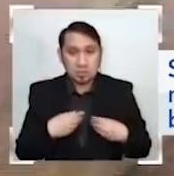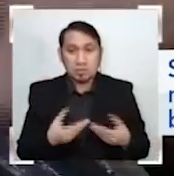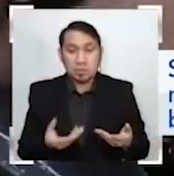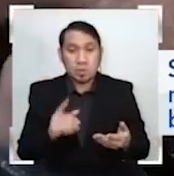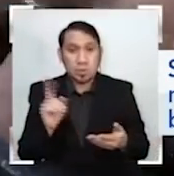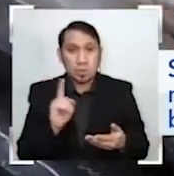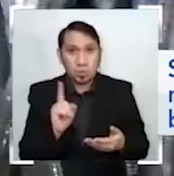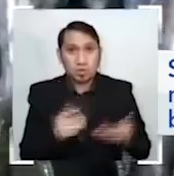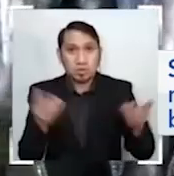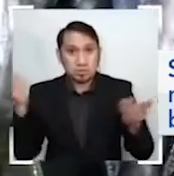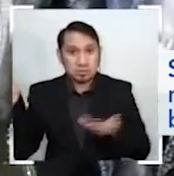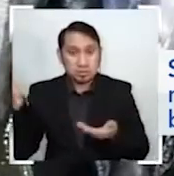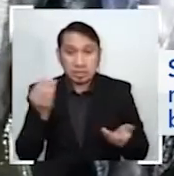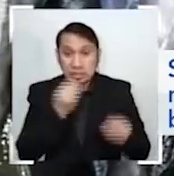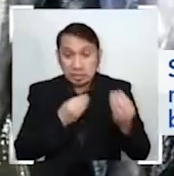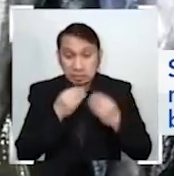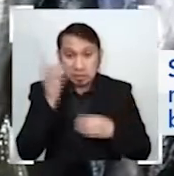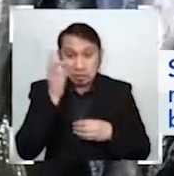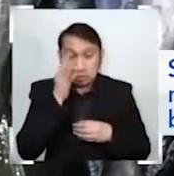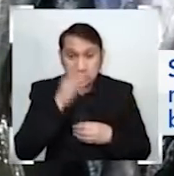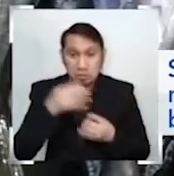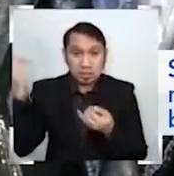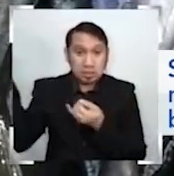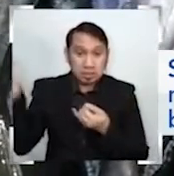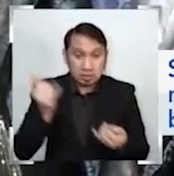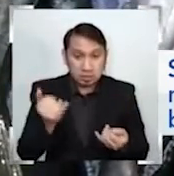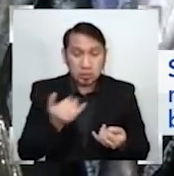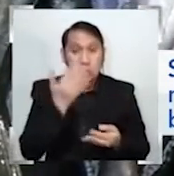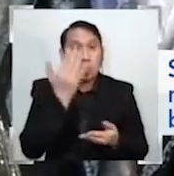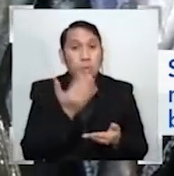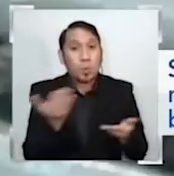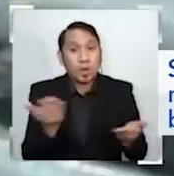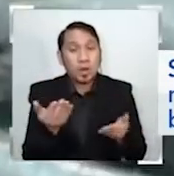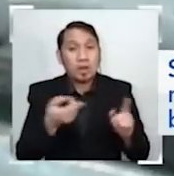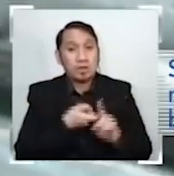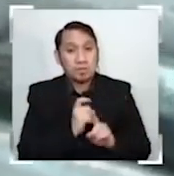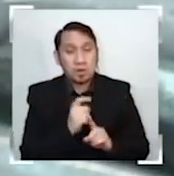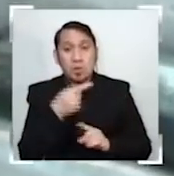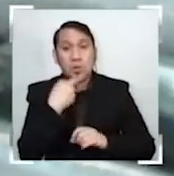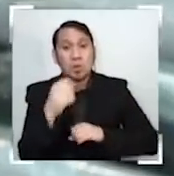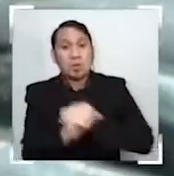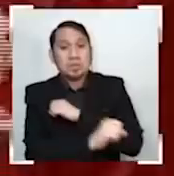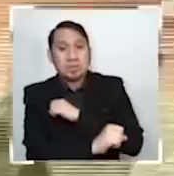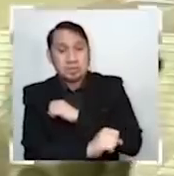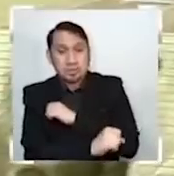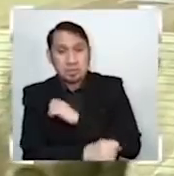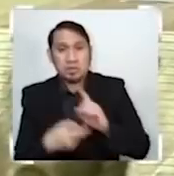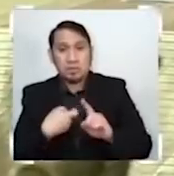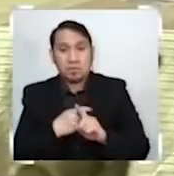aangkating isla ng Pilipinas, lalo't galing ito sa mga bansang nagnanakaw sa West Philippine Sea.